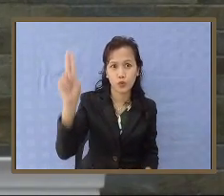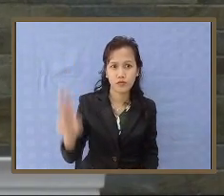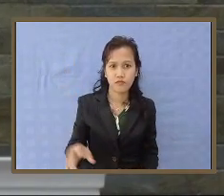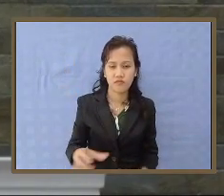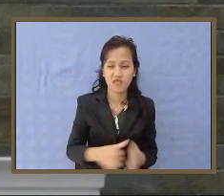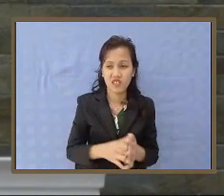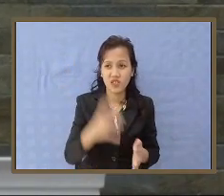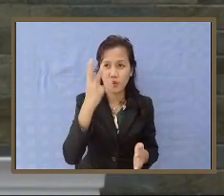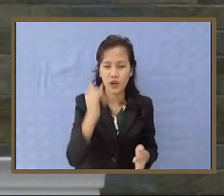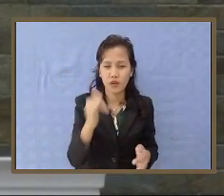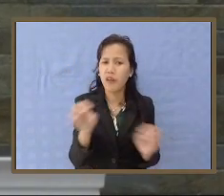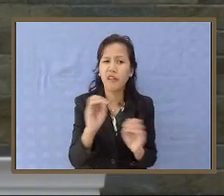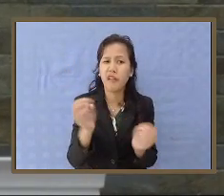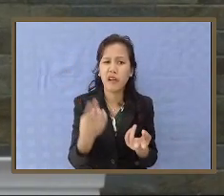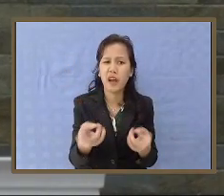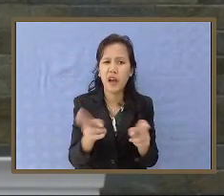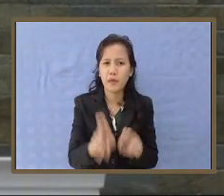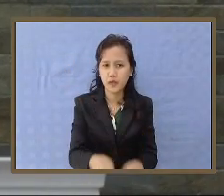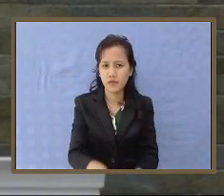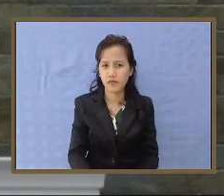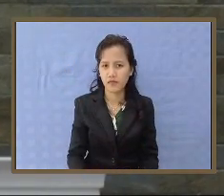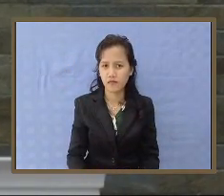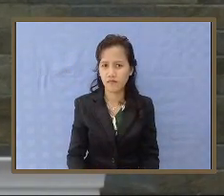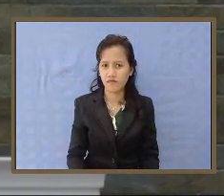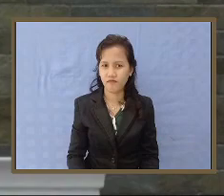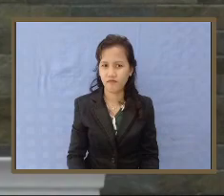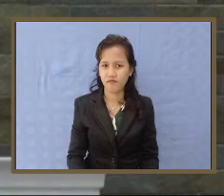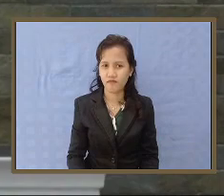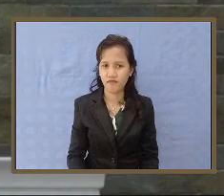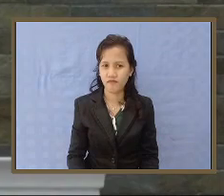nangyayari. Hindi kayo maglo-lose weight.